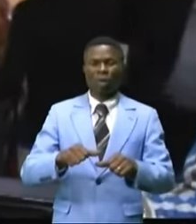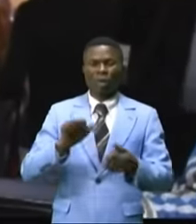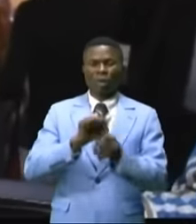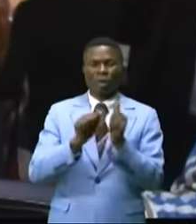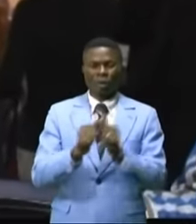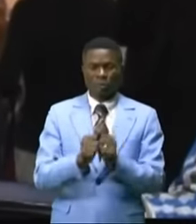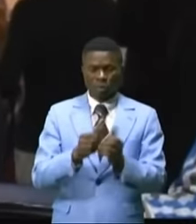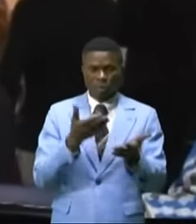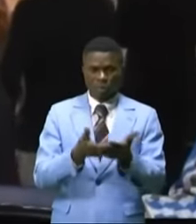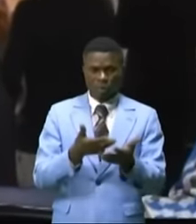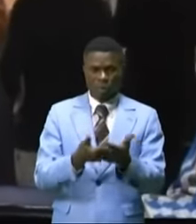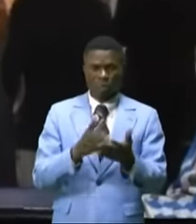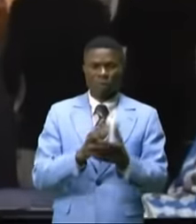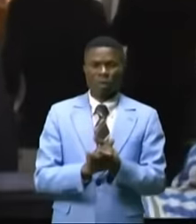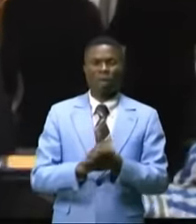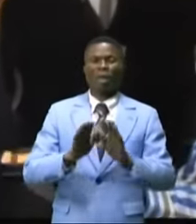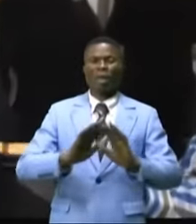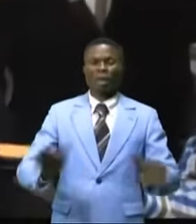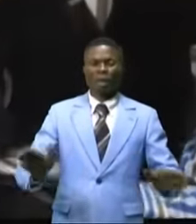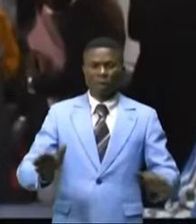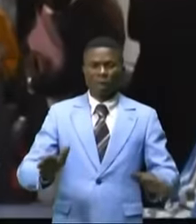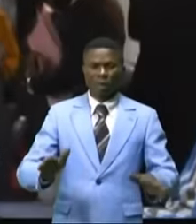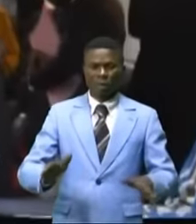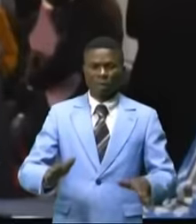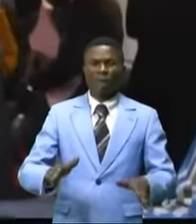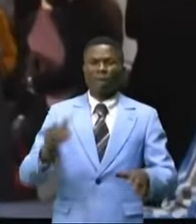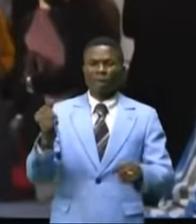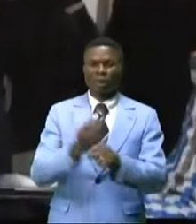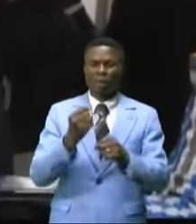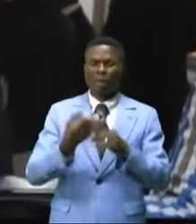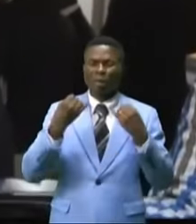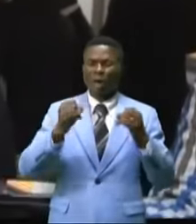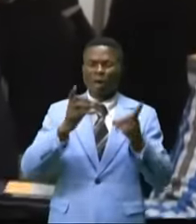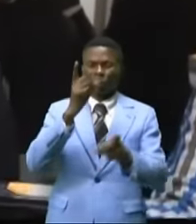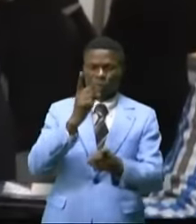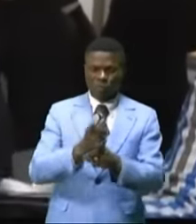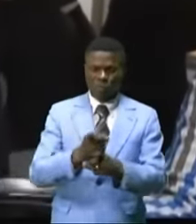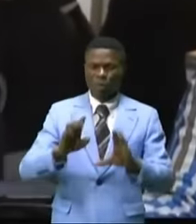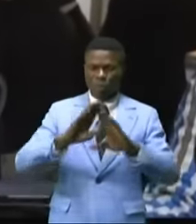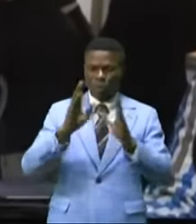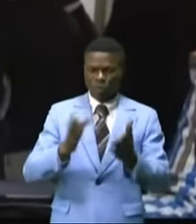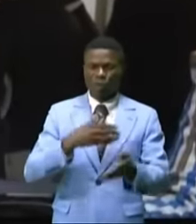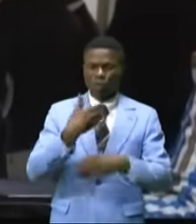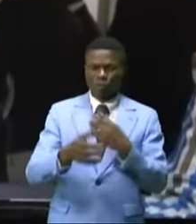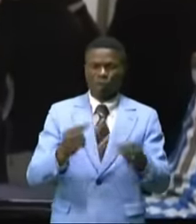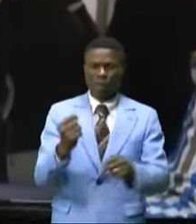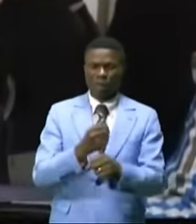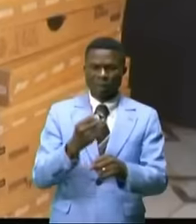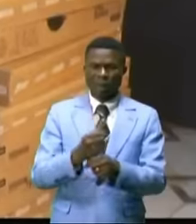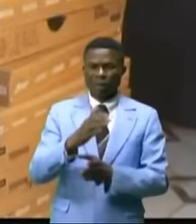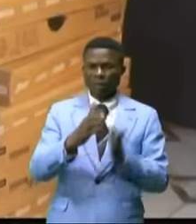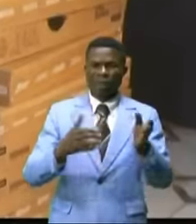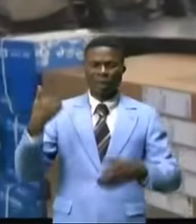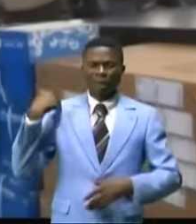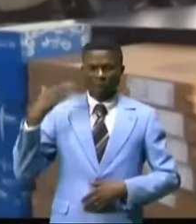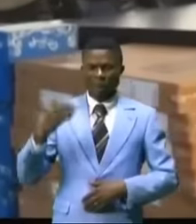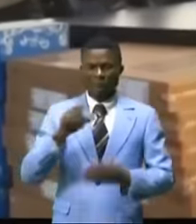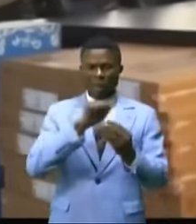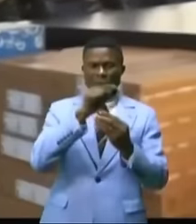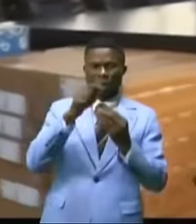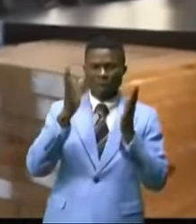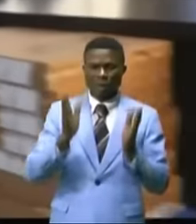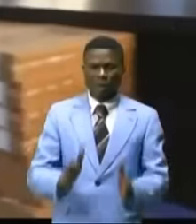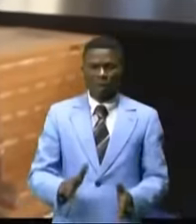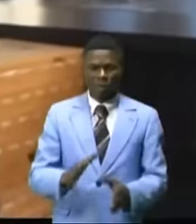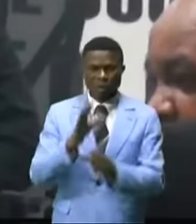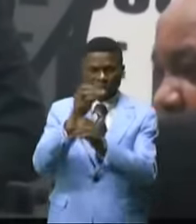15, nous serons capables de former les utilisateurs, tous ceux qui nous seront transmis comme liste. Le comptable Moudima, qui